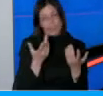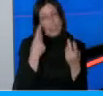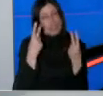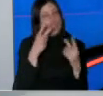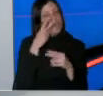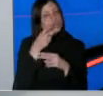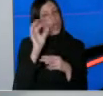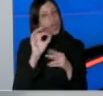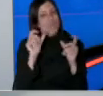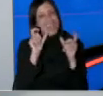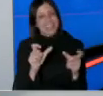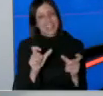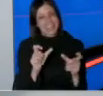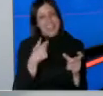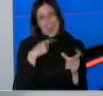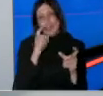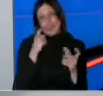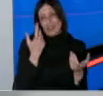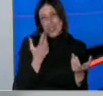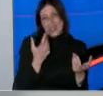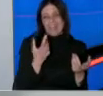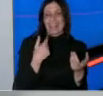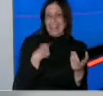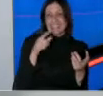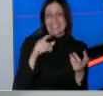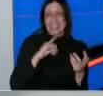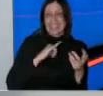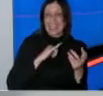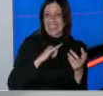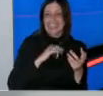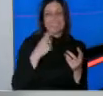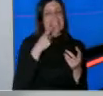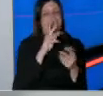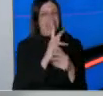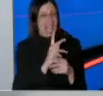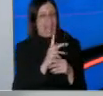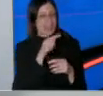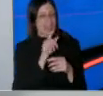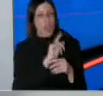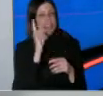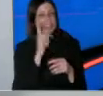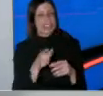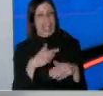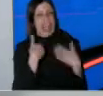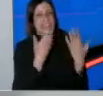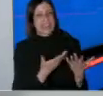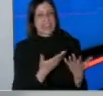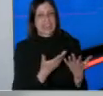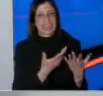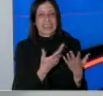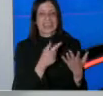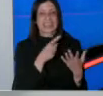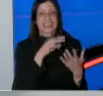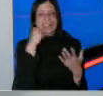חשוב שהם יעברו את אחוז החסימה. אני לא צוחק, אני חושב שזה האינטרס שלה. קרני, קרני, הוא לא צריך לתת לו בכלל סם אמת.